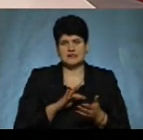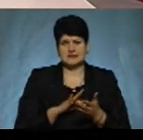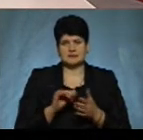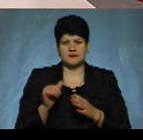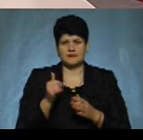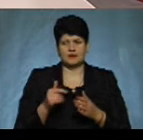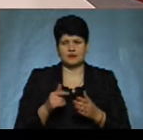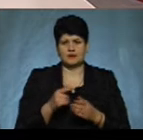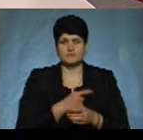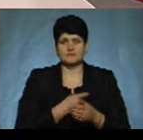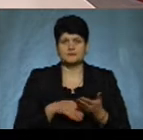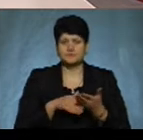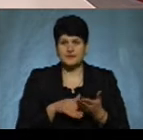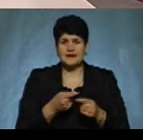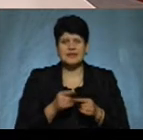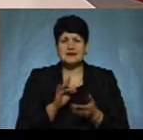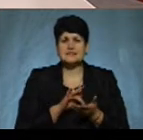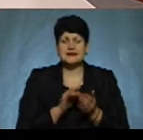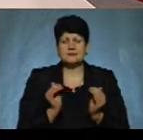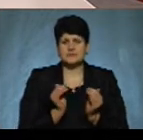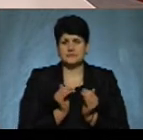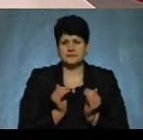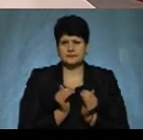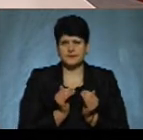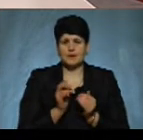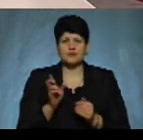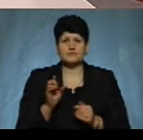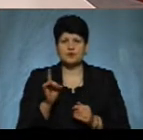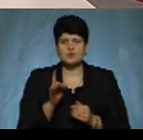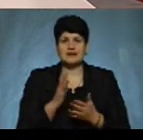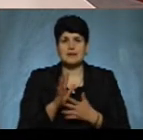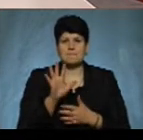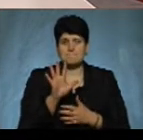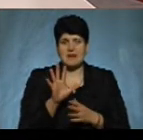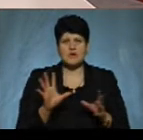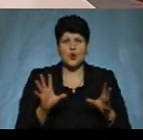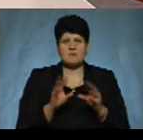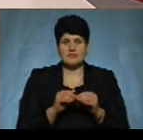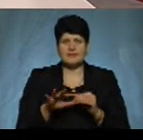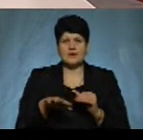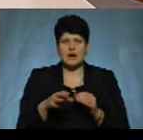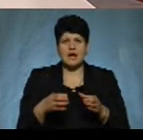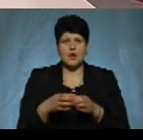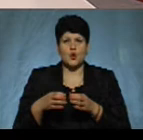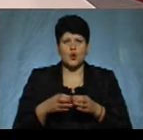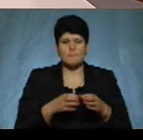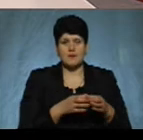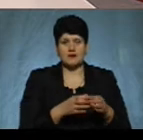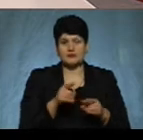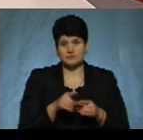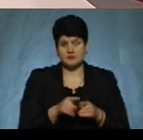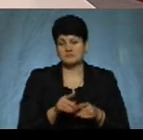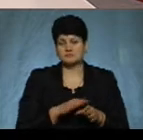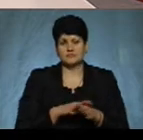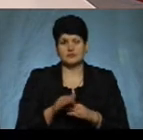допомоги. Центр невеликий, тому що в Борщівському районі є 5 об'єднаних територіальних громад, і вони справилися з